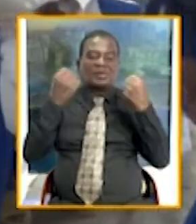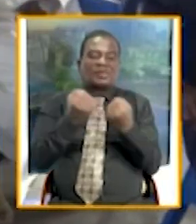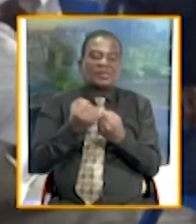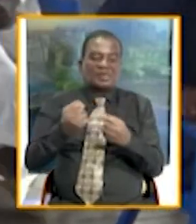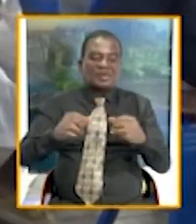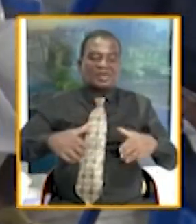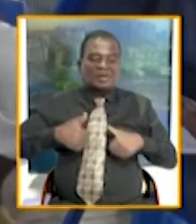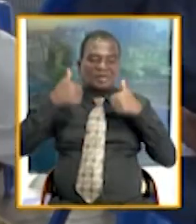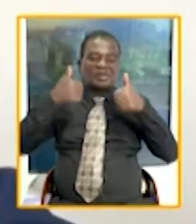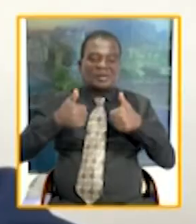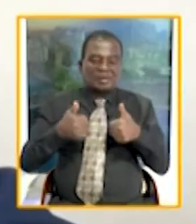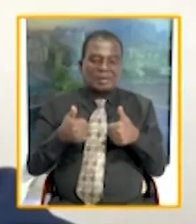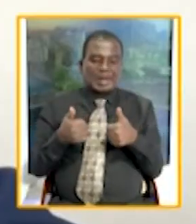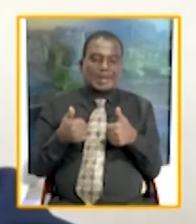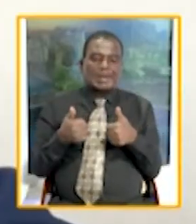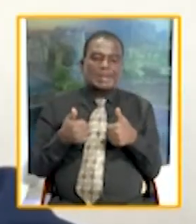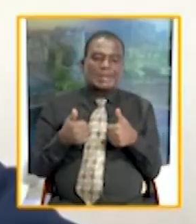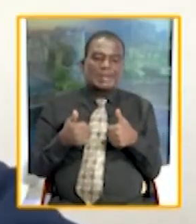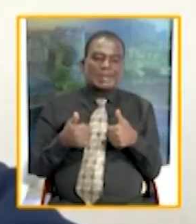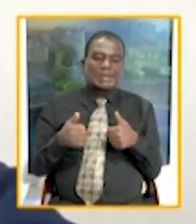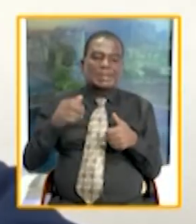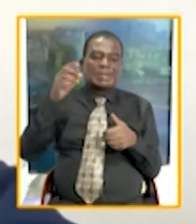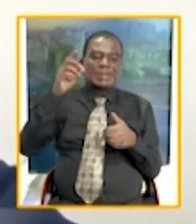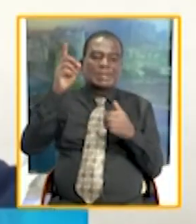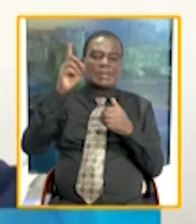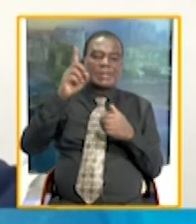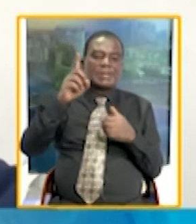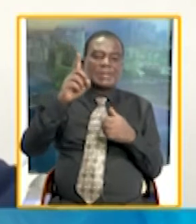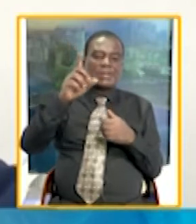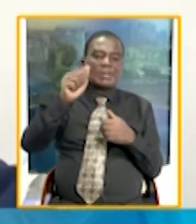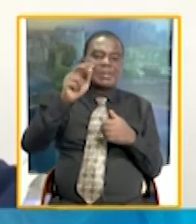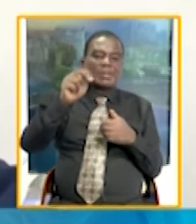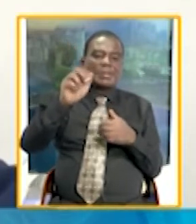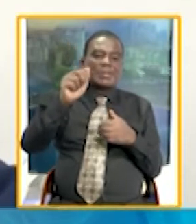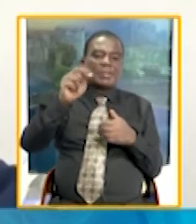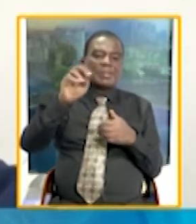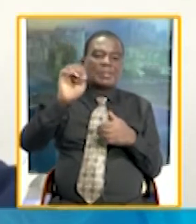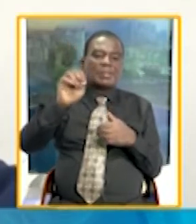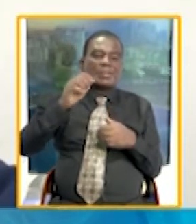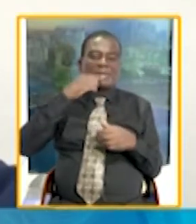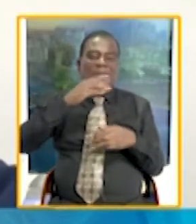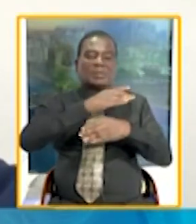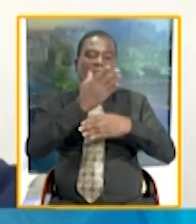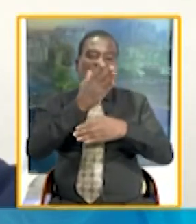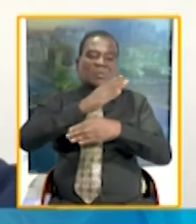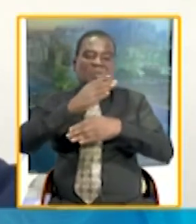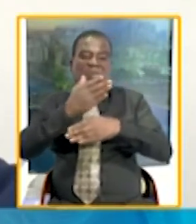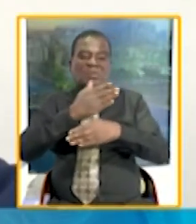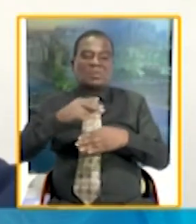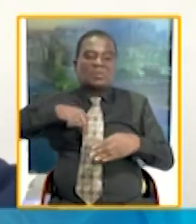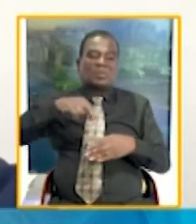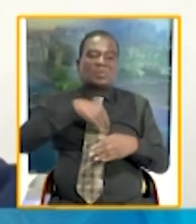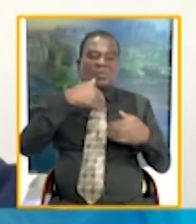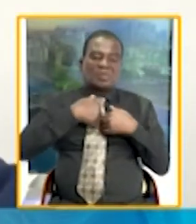le retour du virus Ebola. Danané étant à cheval sur deux frontières, nous